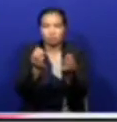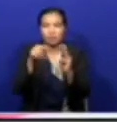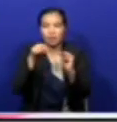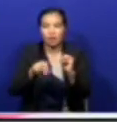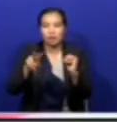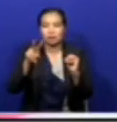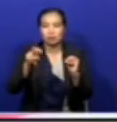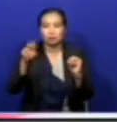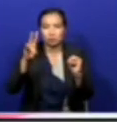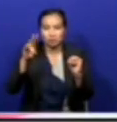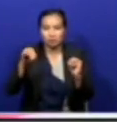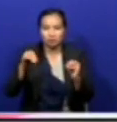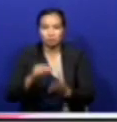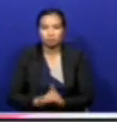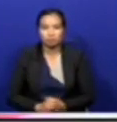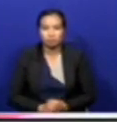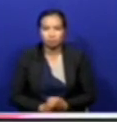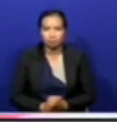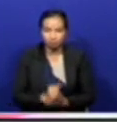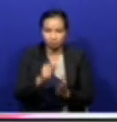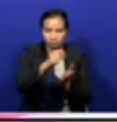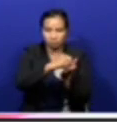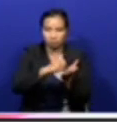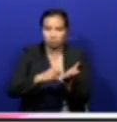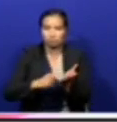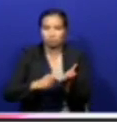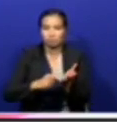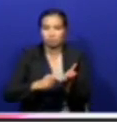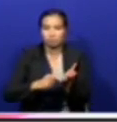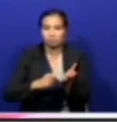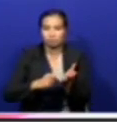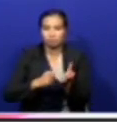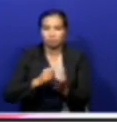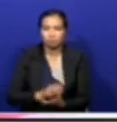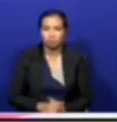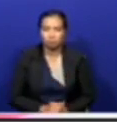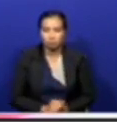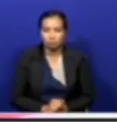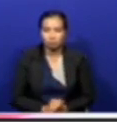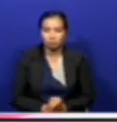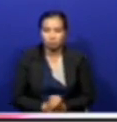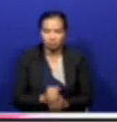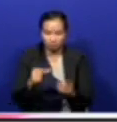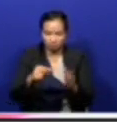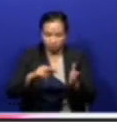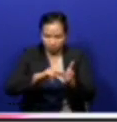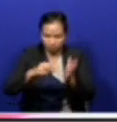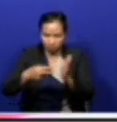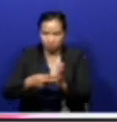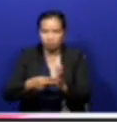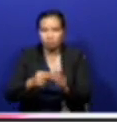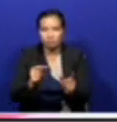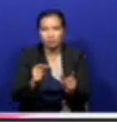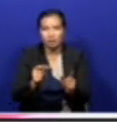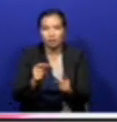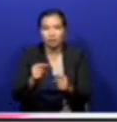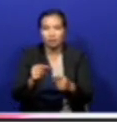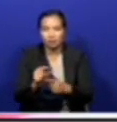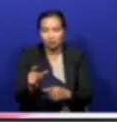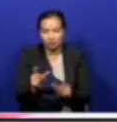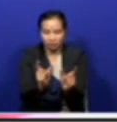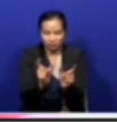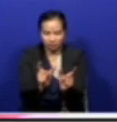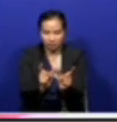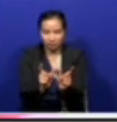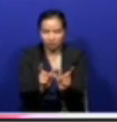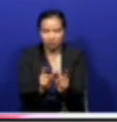ะครับเขาเขียนไว้ถ้าตีความบรรทัดต่อบรรทัดนะท่านประธานครับมันจะชวนให้เข้า